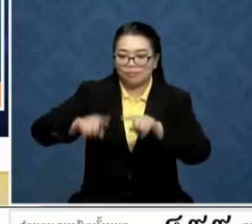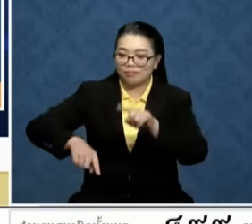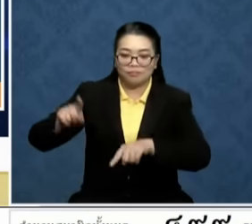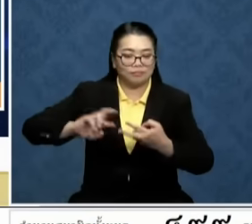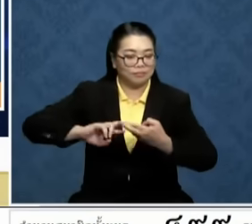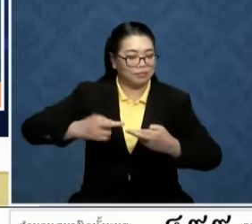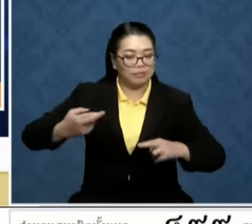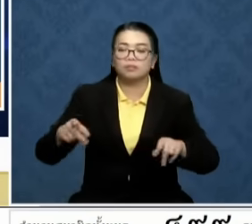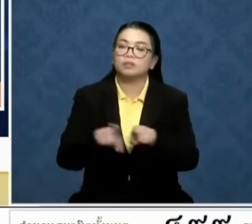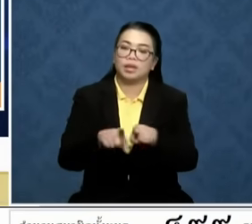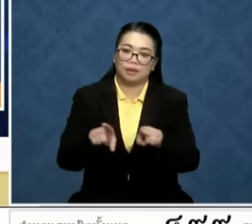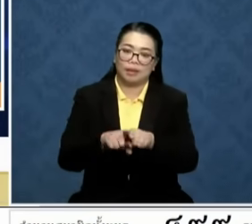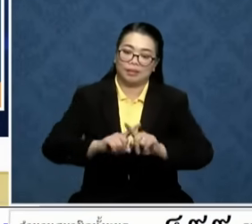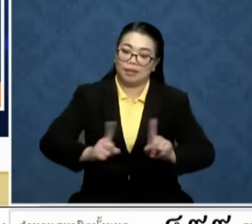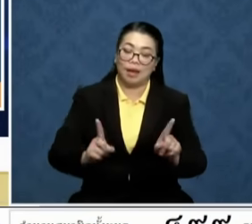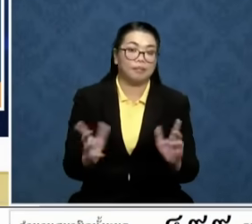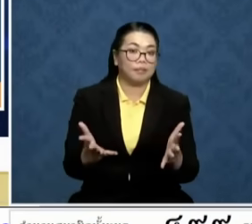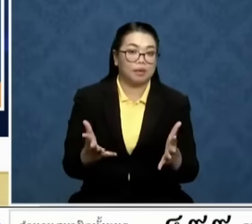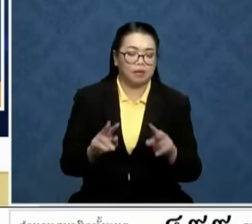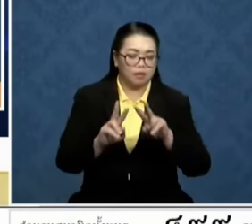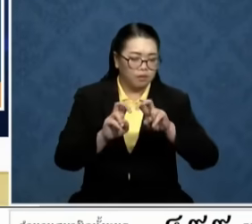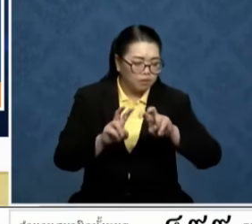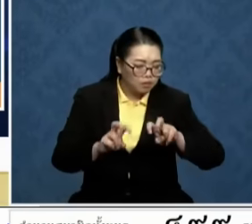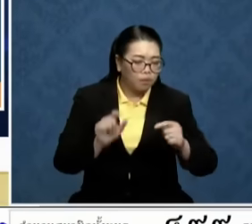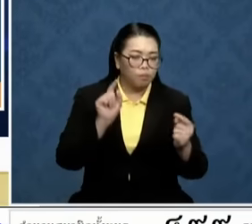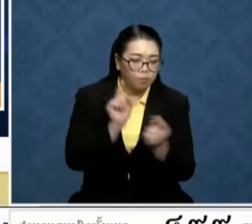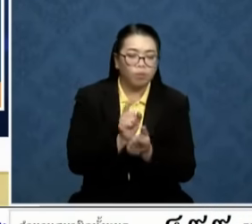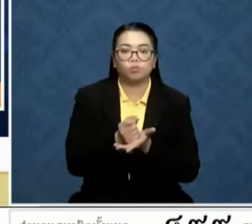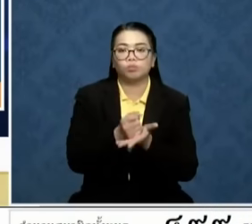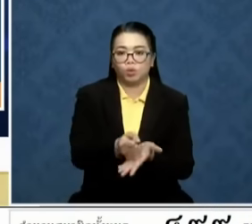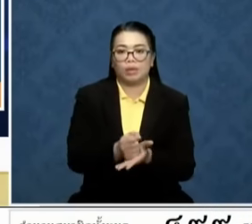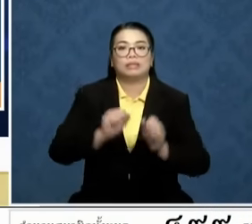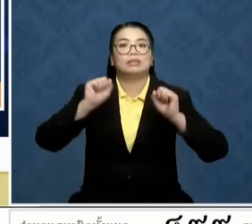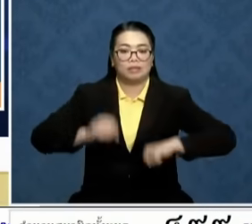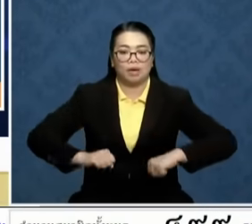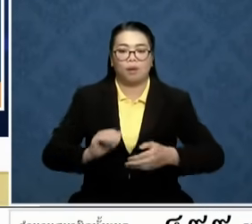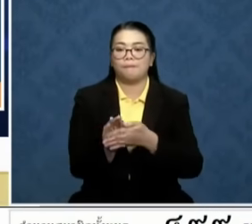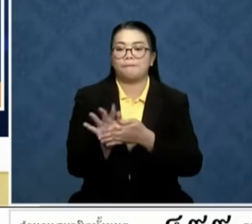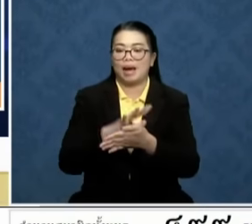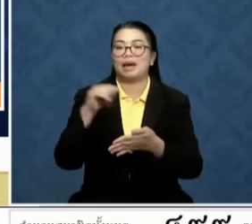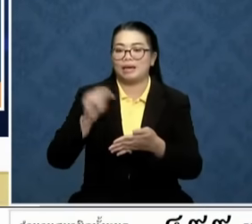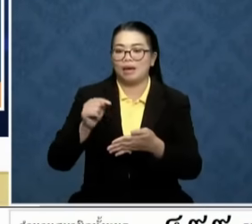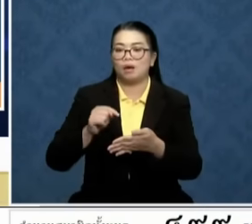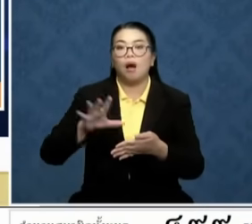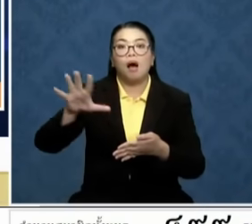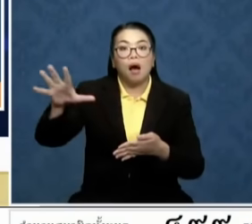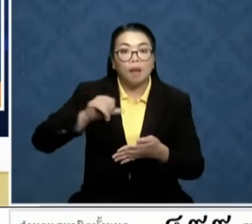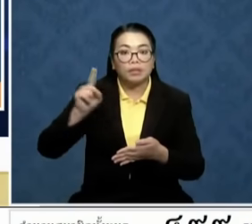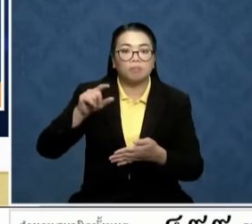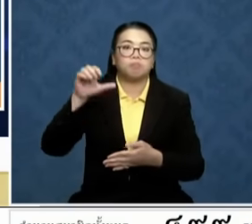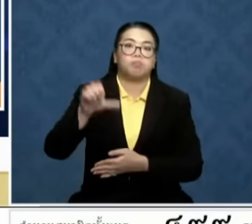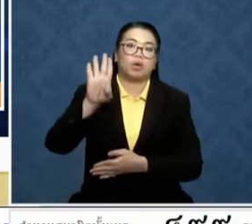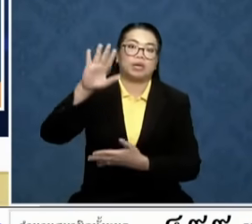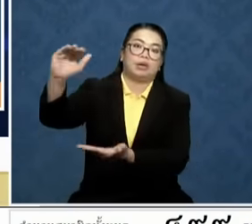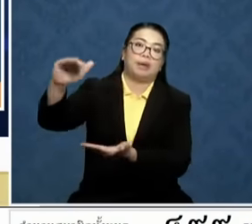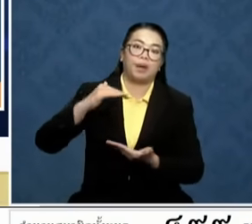พันธุกรรมมากนักการศึกษาในครั้งนี้ช่วยยืนยันที่มาของการแพร่ระบาดโดย